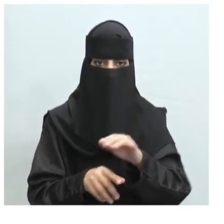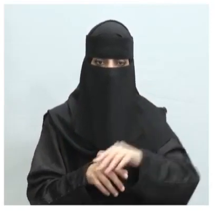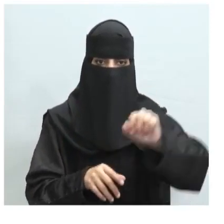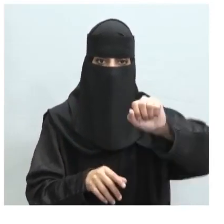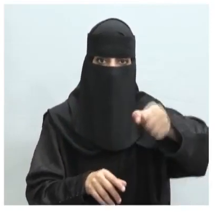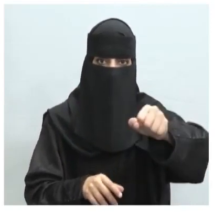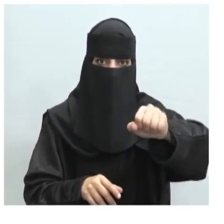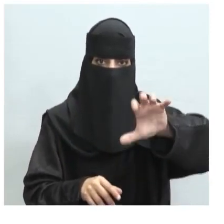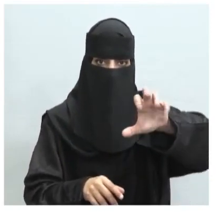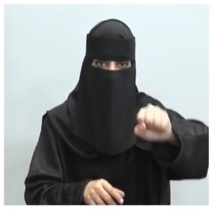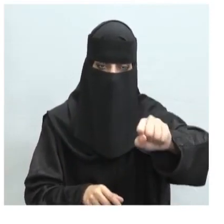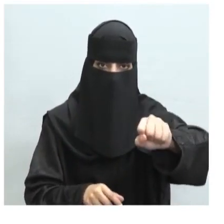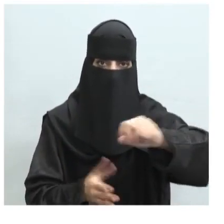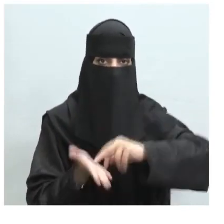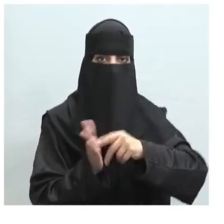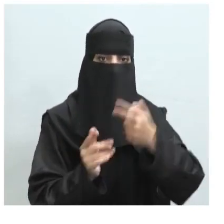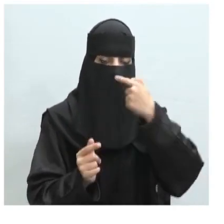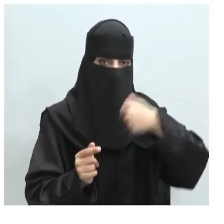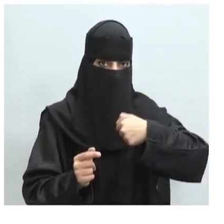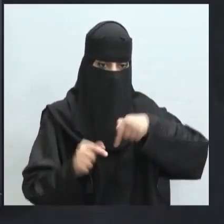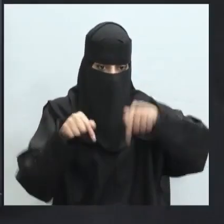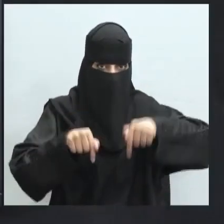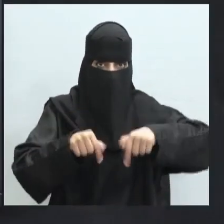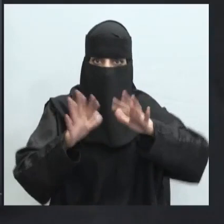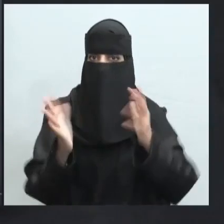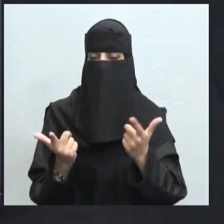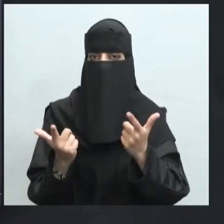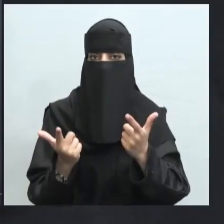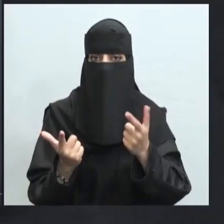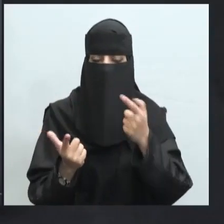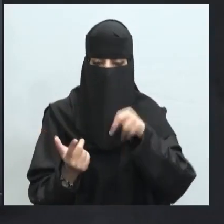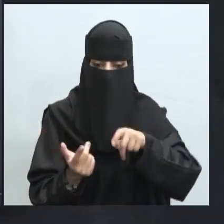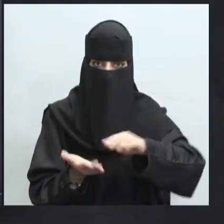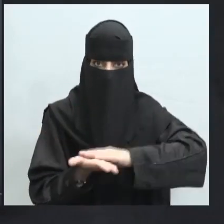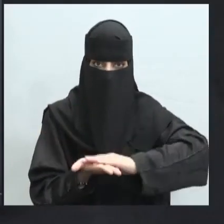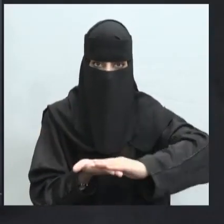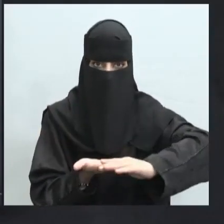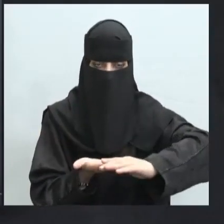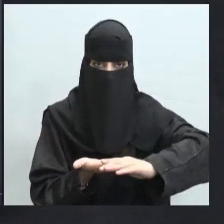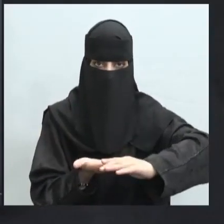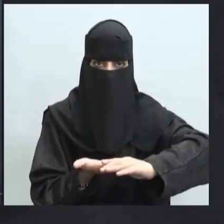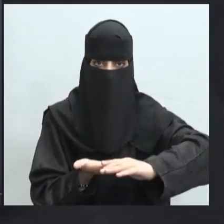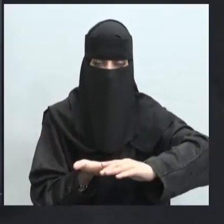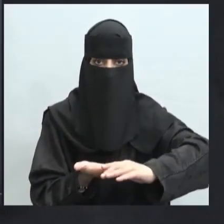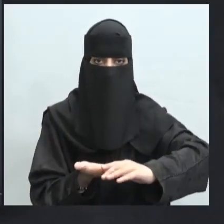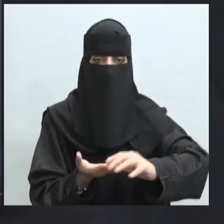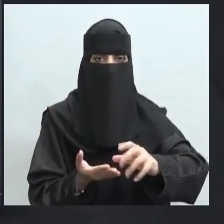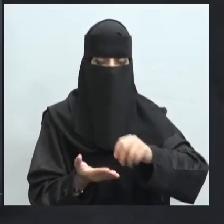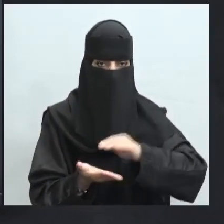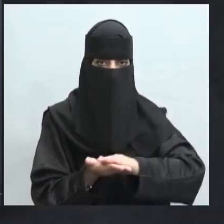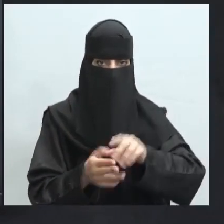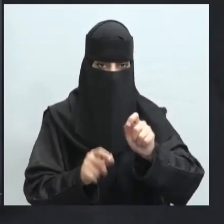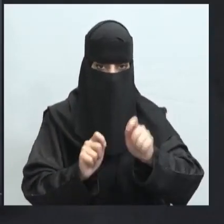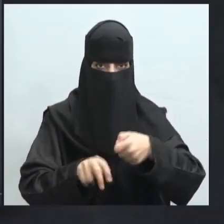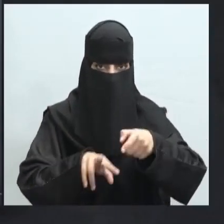الباب ماذا حدث له في هذه الحاله هو يمشي على سجاد مثلا ويستخدم حذائه